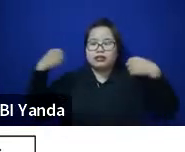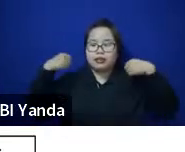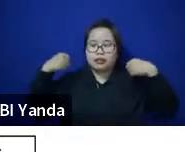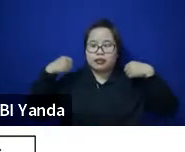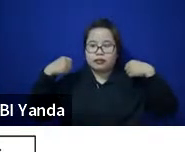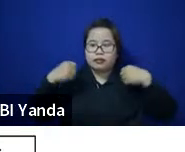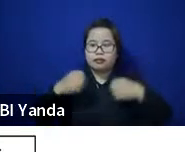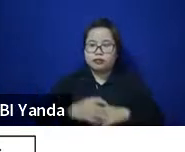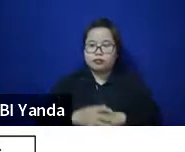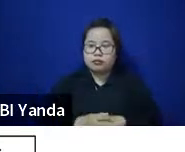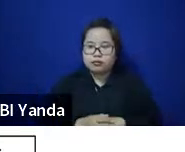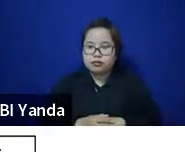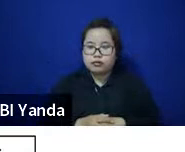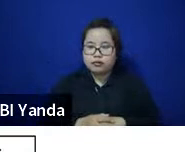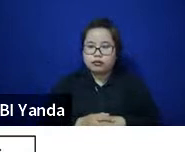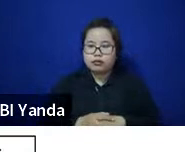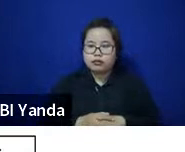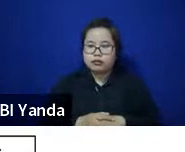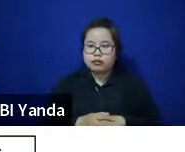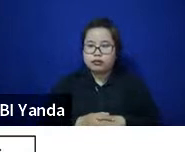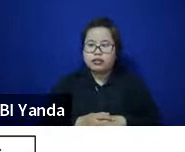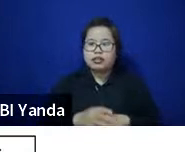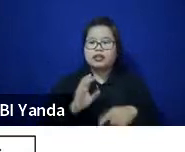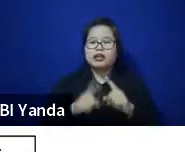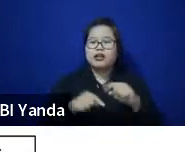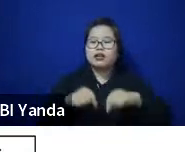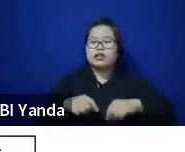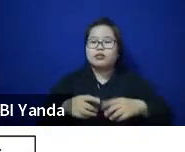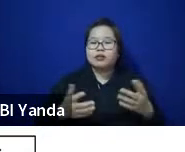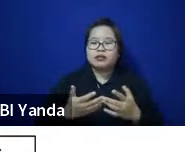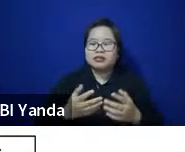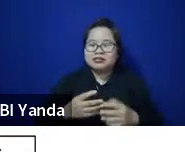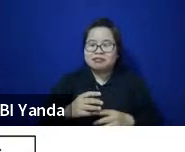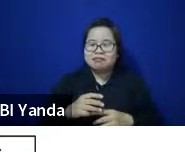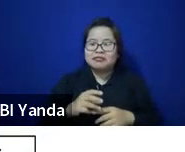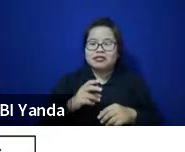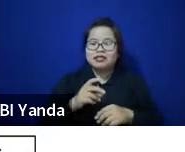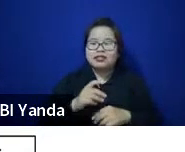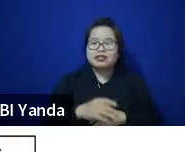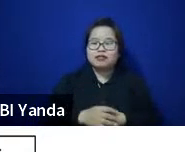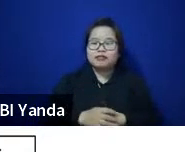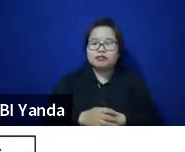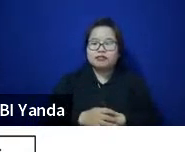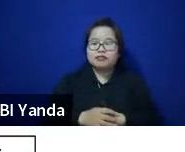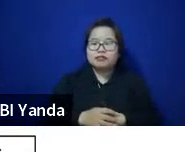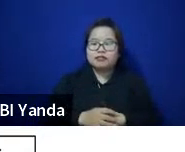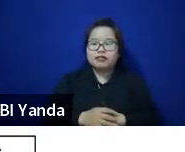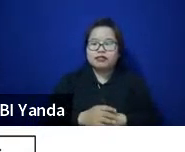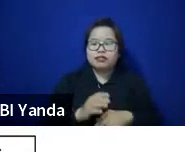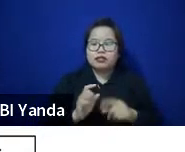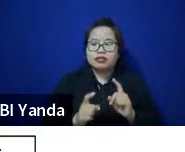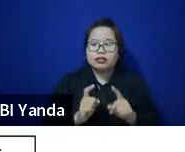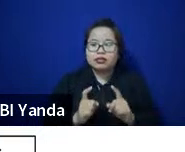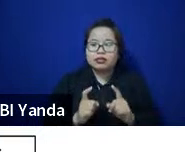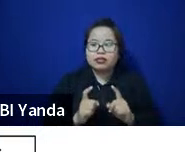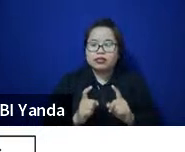Indonesia. Ini masih sangat baru dan ini masuk menjadi bagian dari grid report ya WHO tahun 2022.